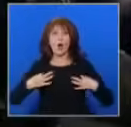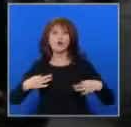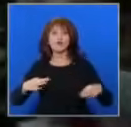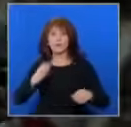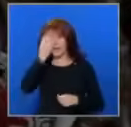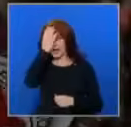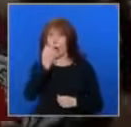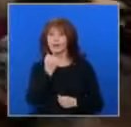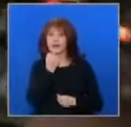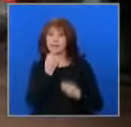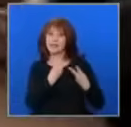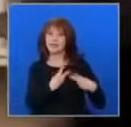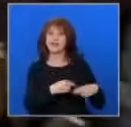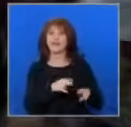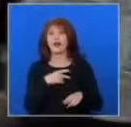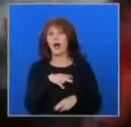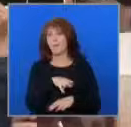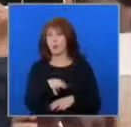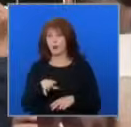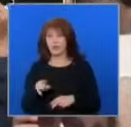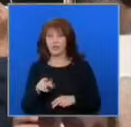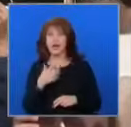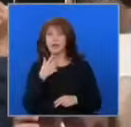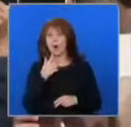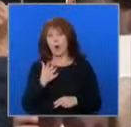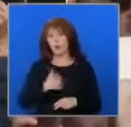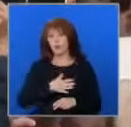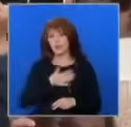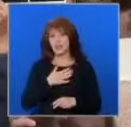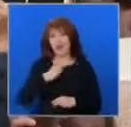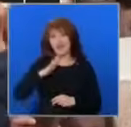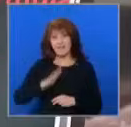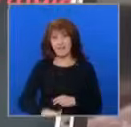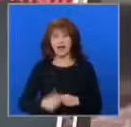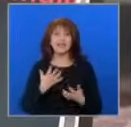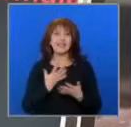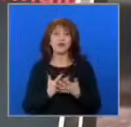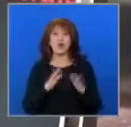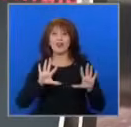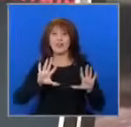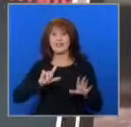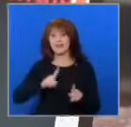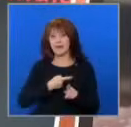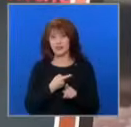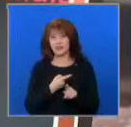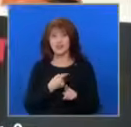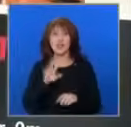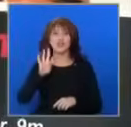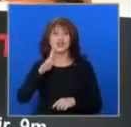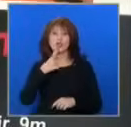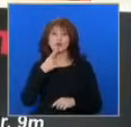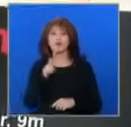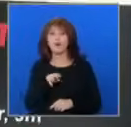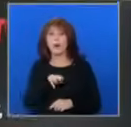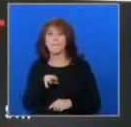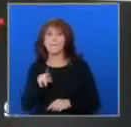и се завърна при близките си. В плен обаче загинаха най-малките заложници – 10-месечният Квир и